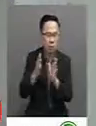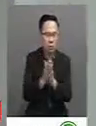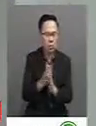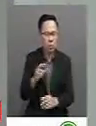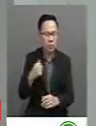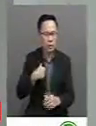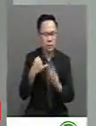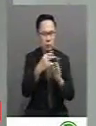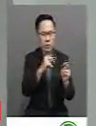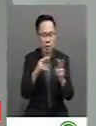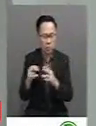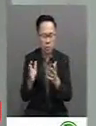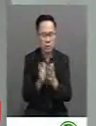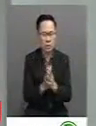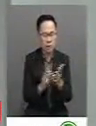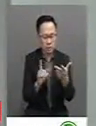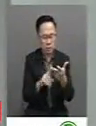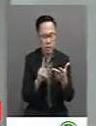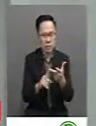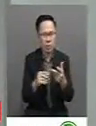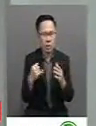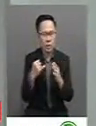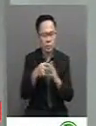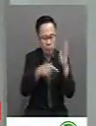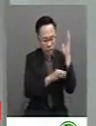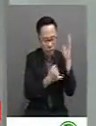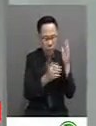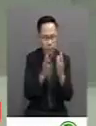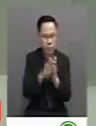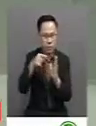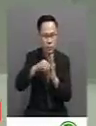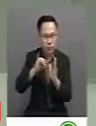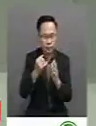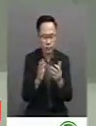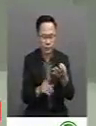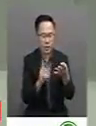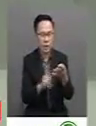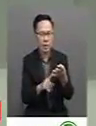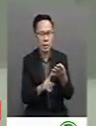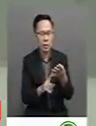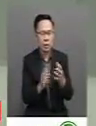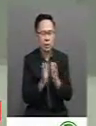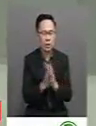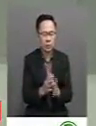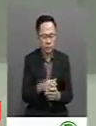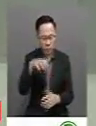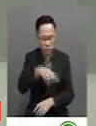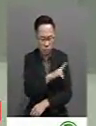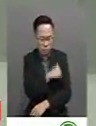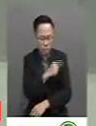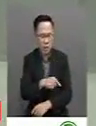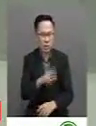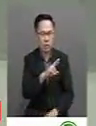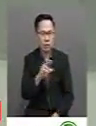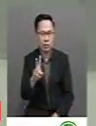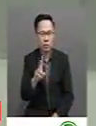กล้าโรงพยาบาลประจวบคีรีขันธ์โรงพยาบาลพิจิตรและโรงพยาบาลสมเด็จพระพุทธเลิศล่าซึ่งกระทรวงสาธารณ